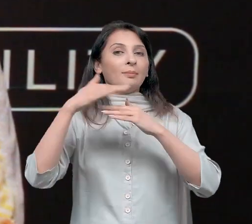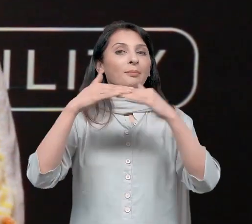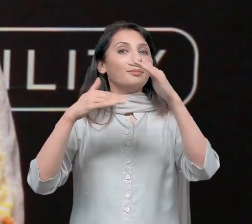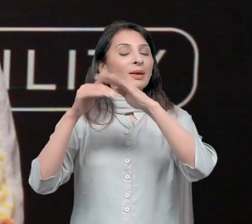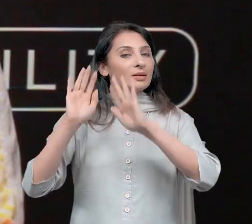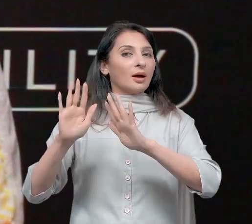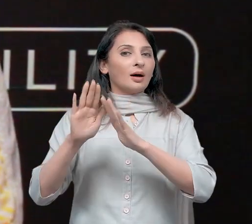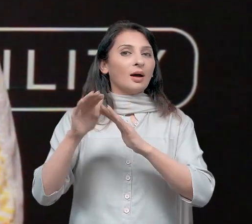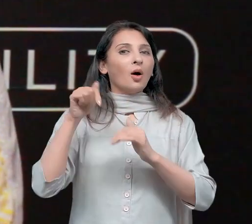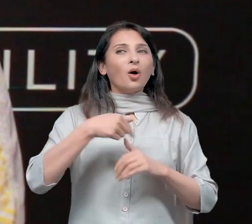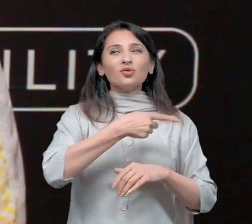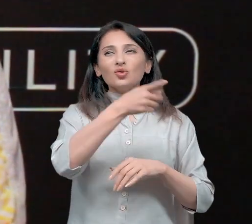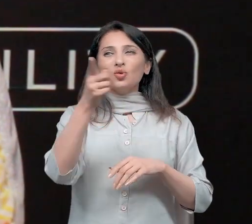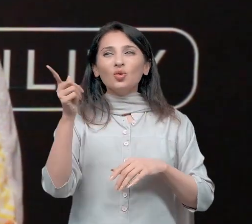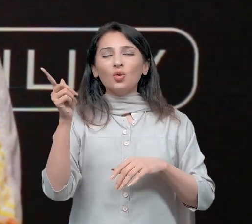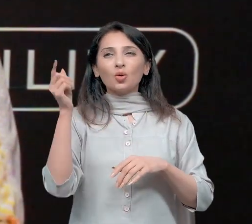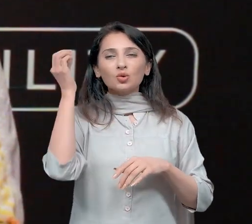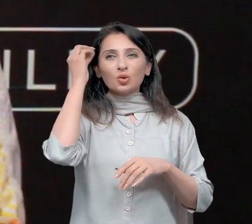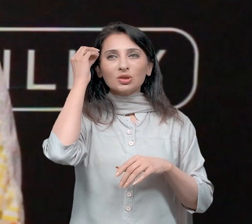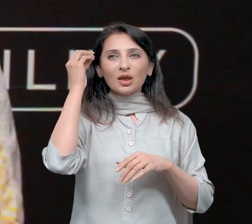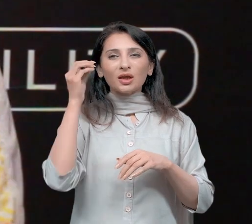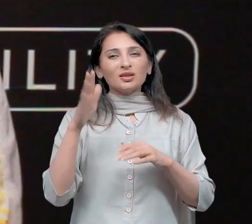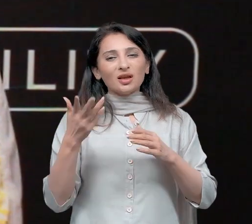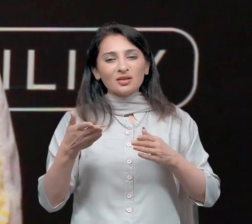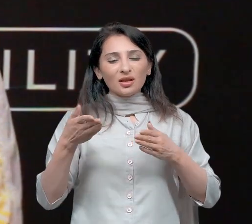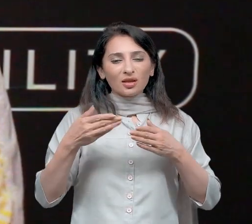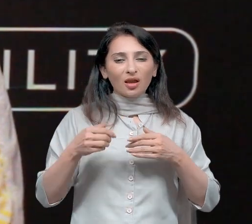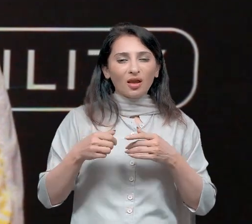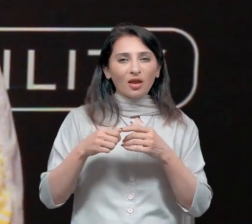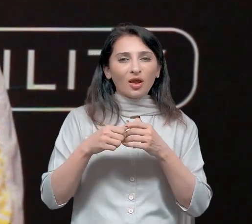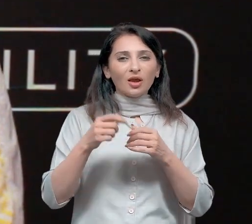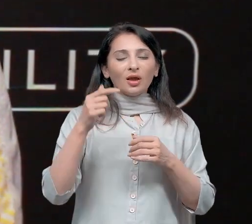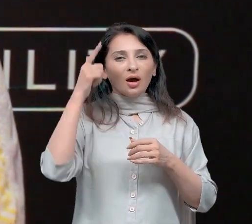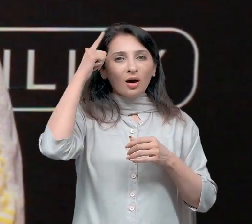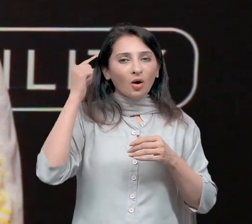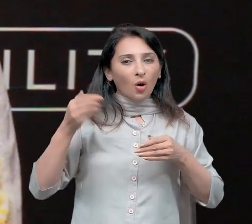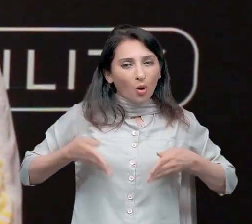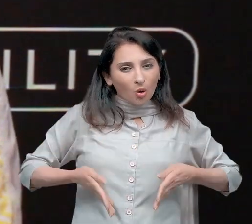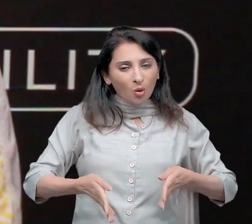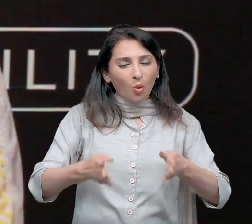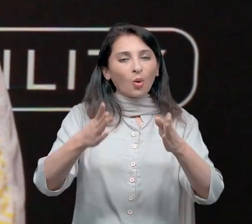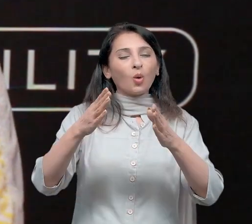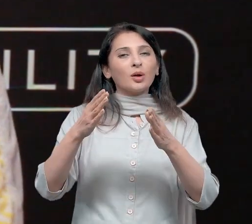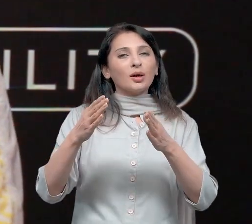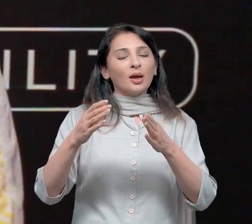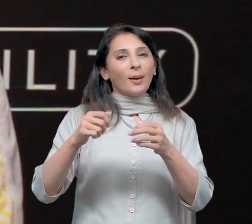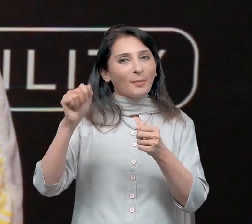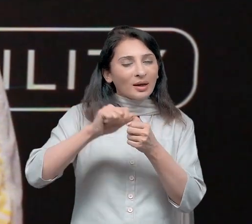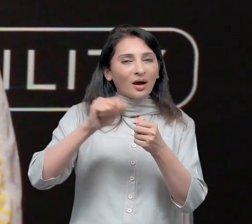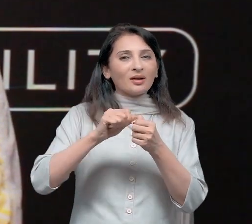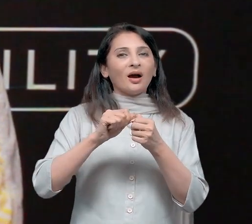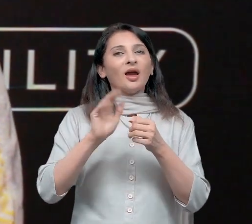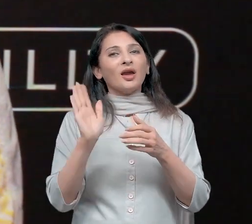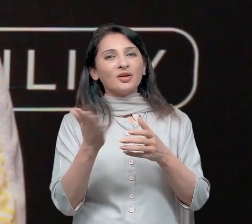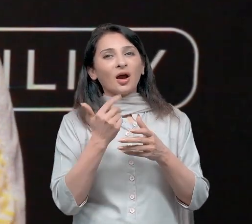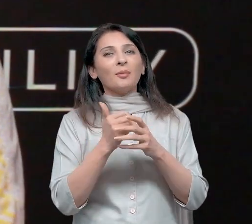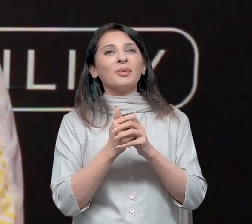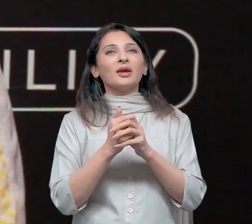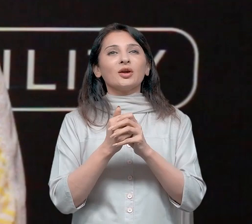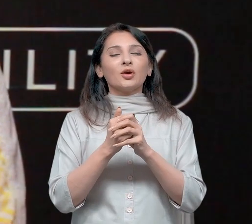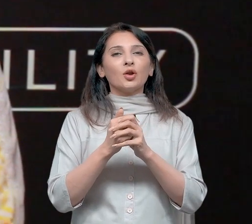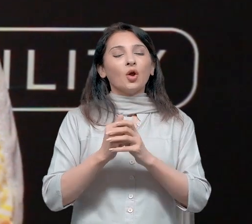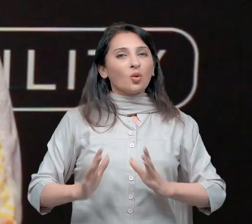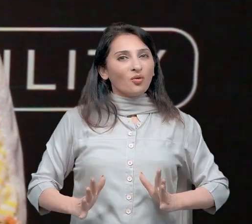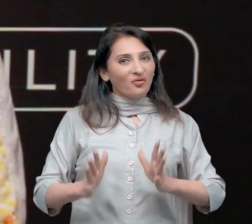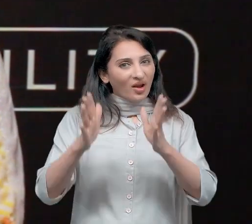روڈ بنانا ہے، فیکٹریز بنانا ہے، ہمارے ہاں پاکستان میں جو معاشرہ ہے اس میں کنسٹرکشن میں مرد زیادہ آگے آتے ہیں، عورتیں